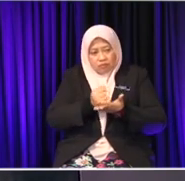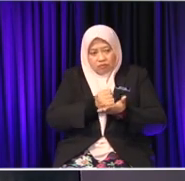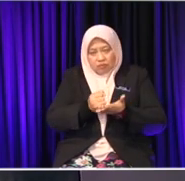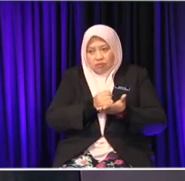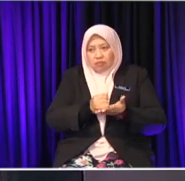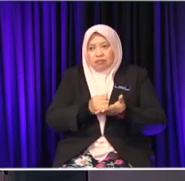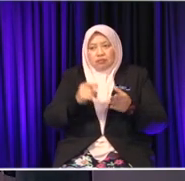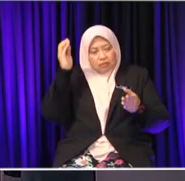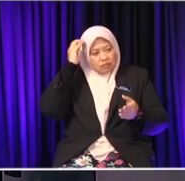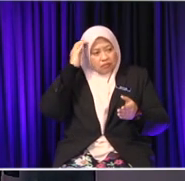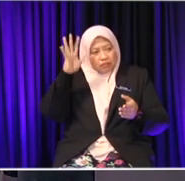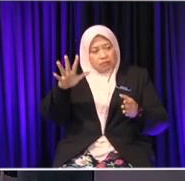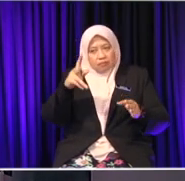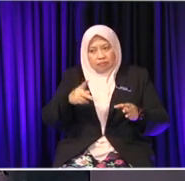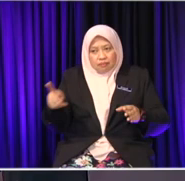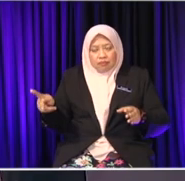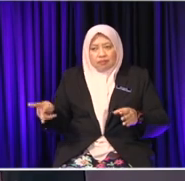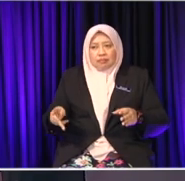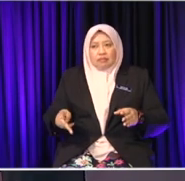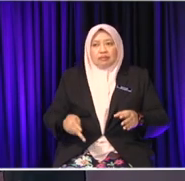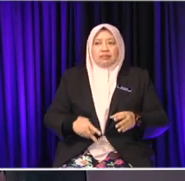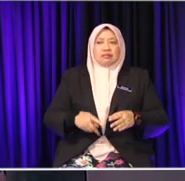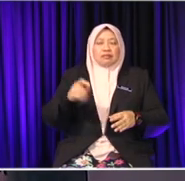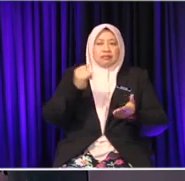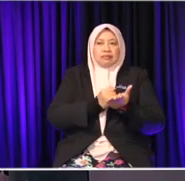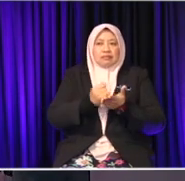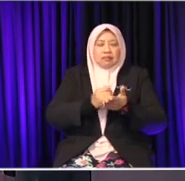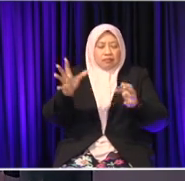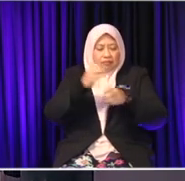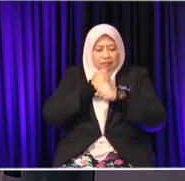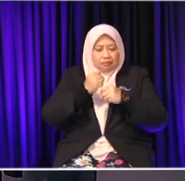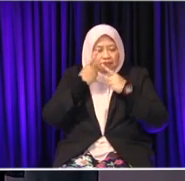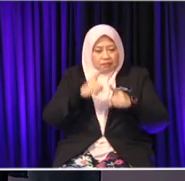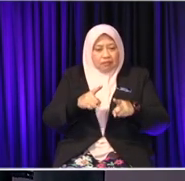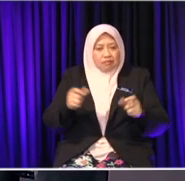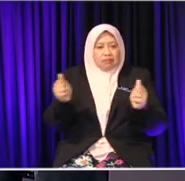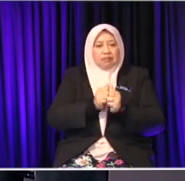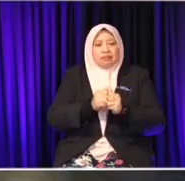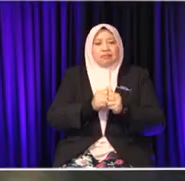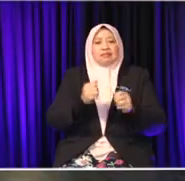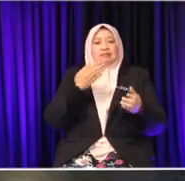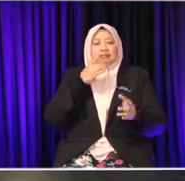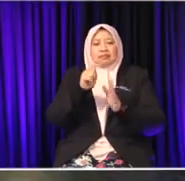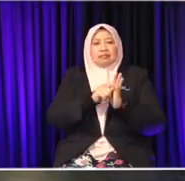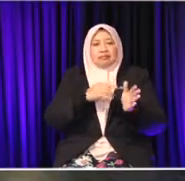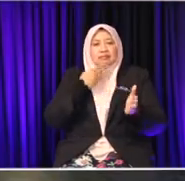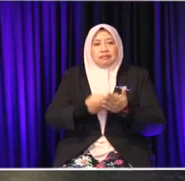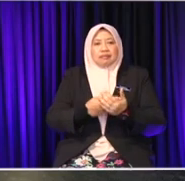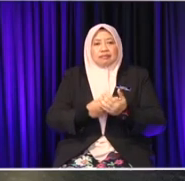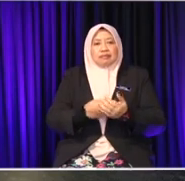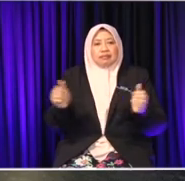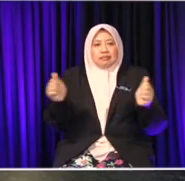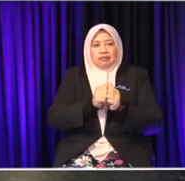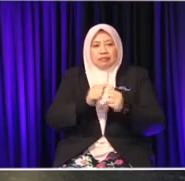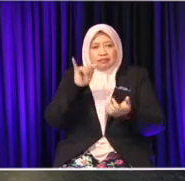5 pekan ini macam-macam pasti dapat-dapat dengan markas penuh dan terbaik sekali silahkan dan dengan itu